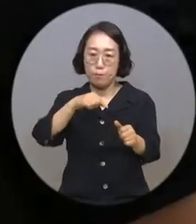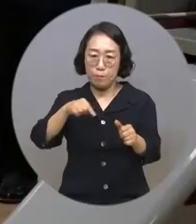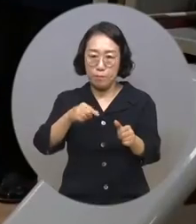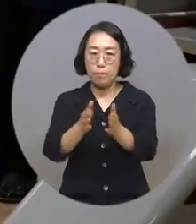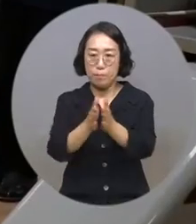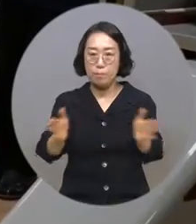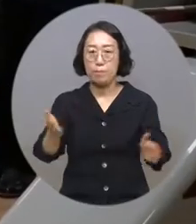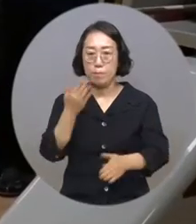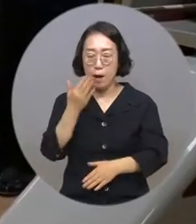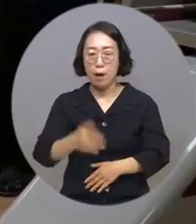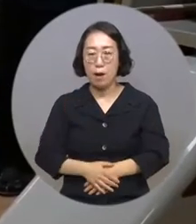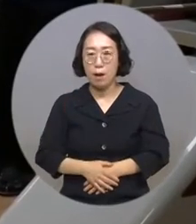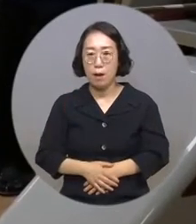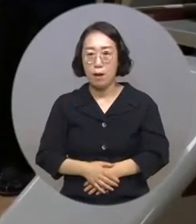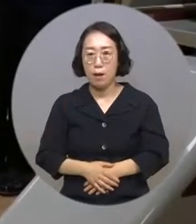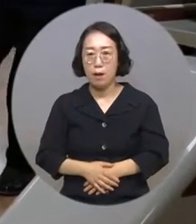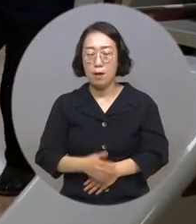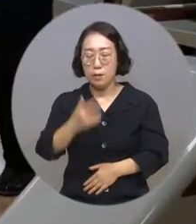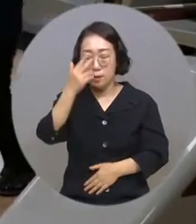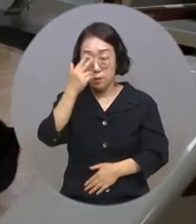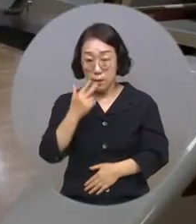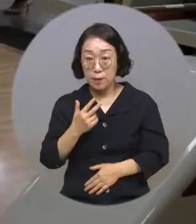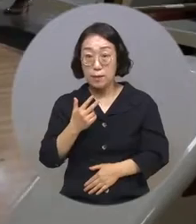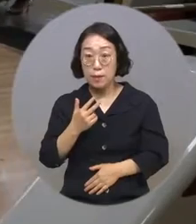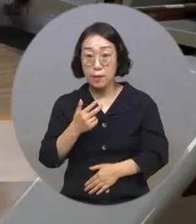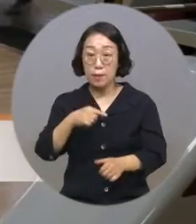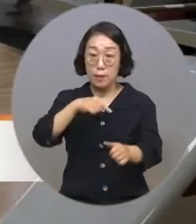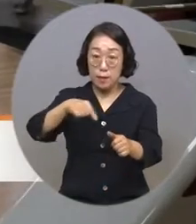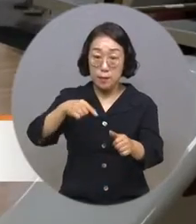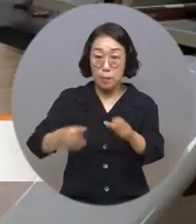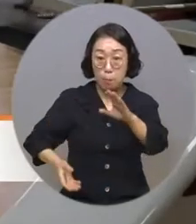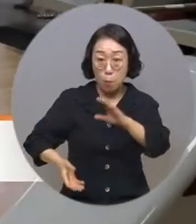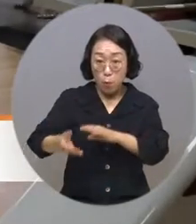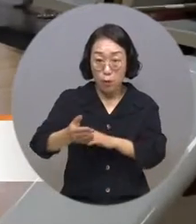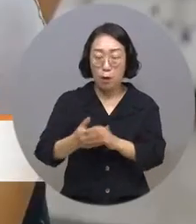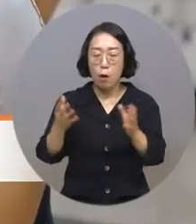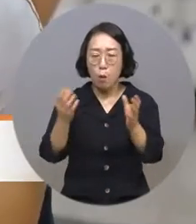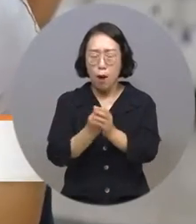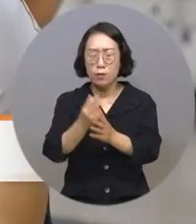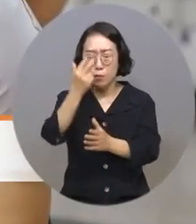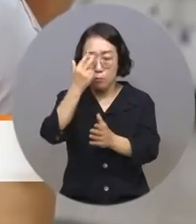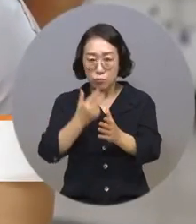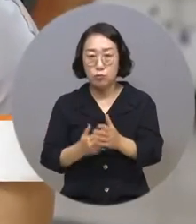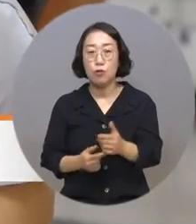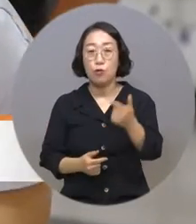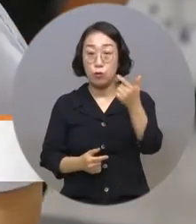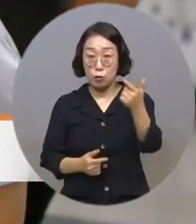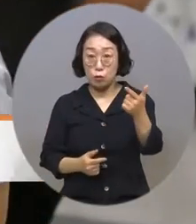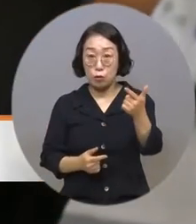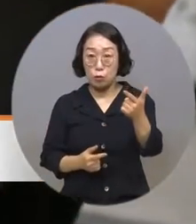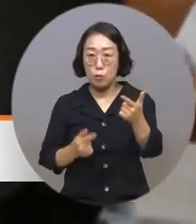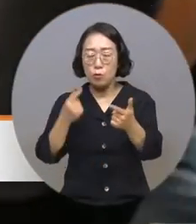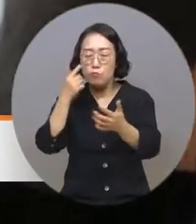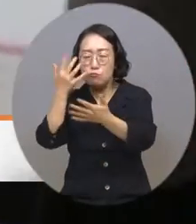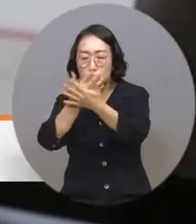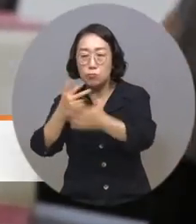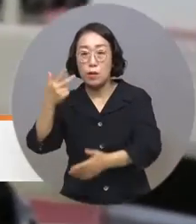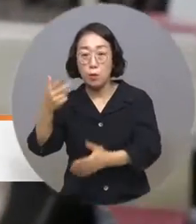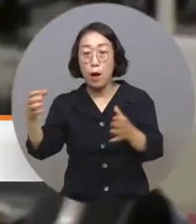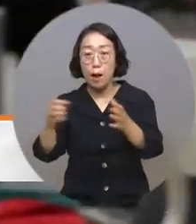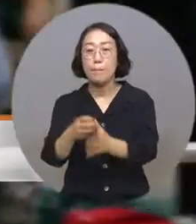운영합니다. 순천시 시각장애인 볼링교실은 전맹 6명과 약시 7명 등 총